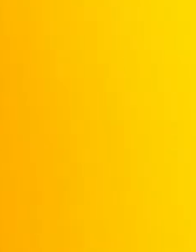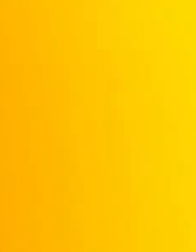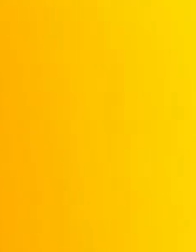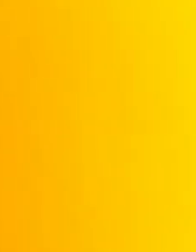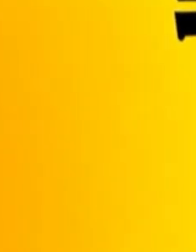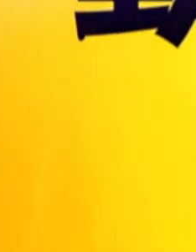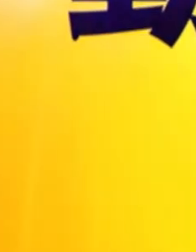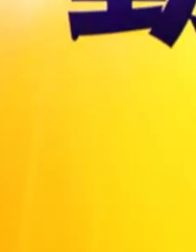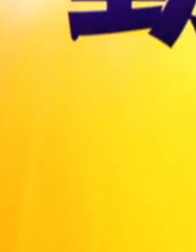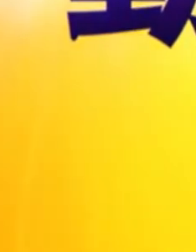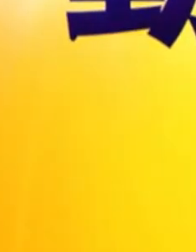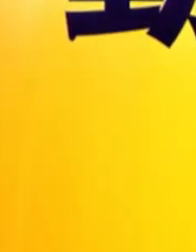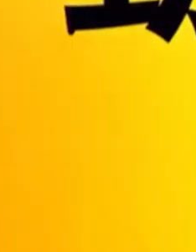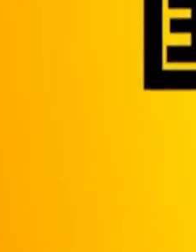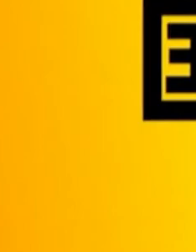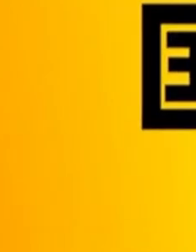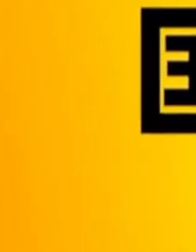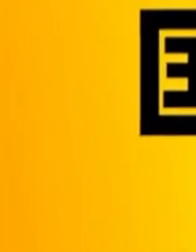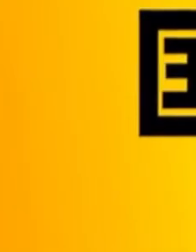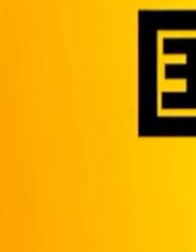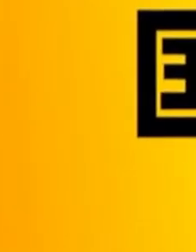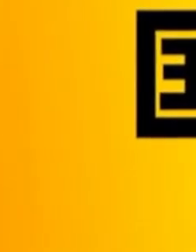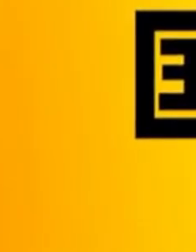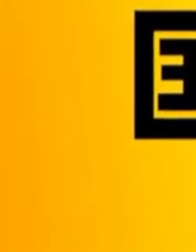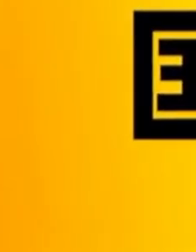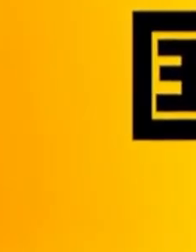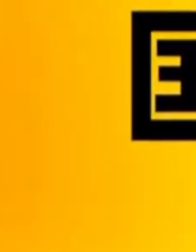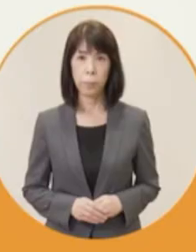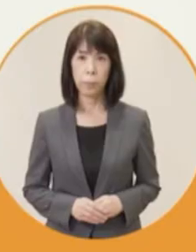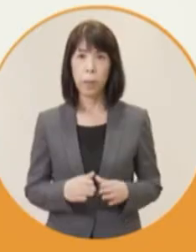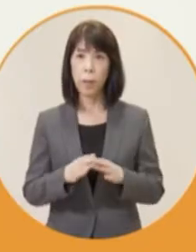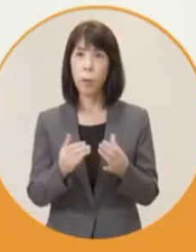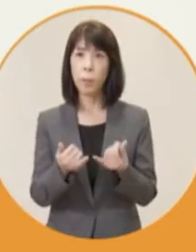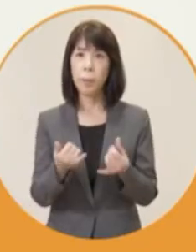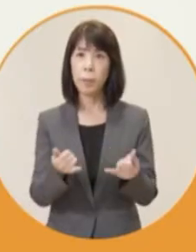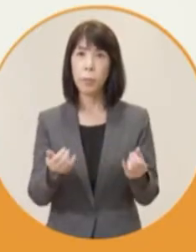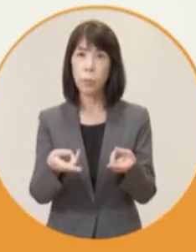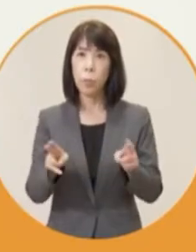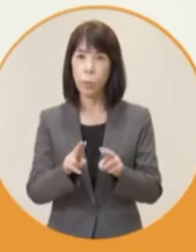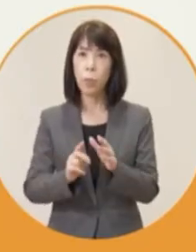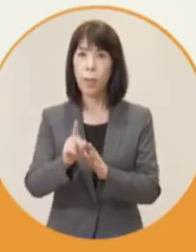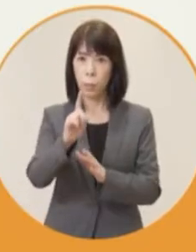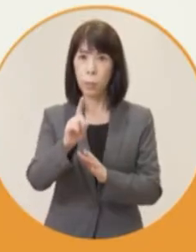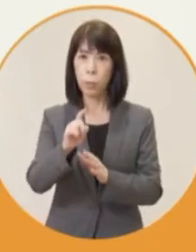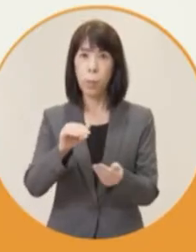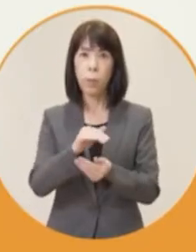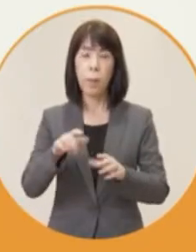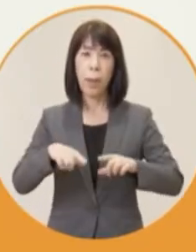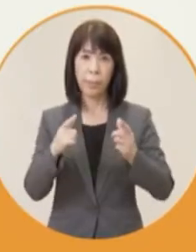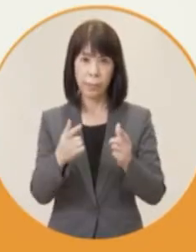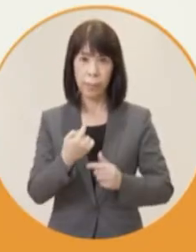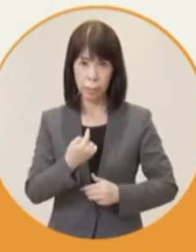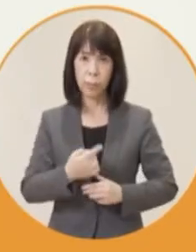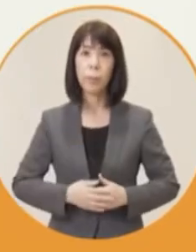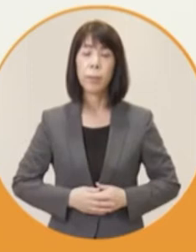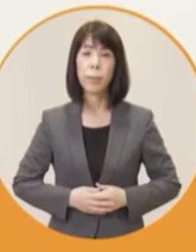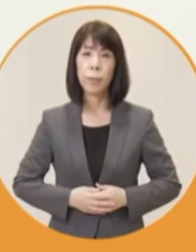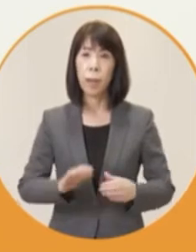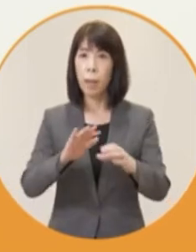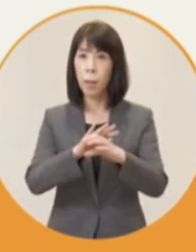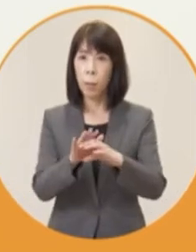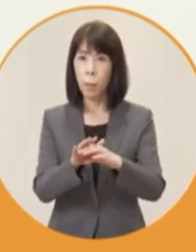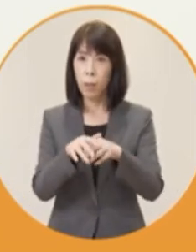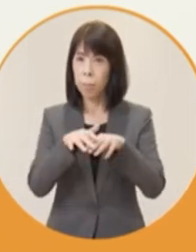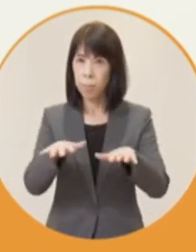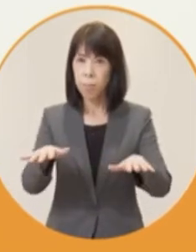動け動け日本、国民民主党。国民民主党代表玉木雄一郎です。新型